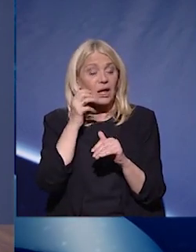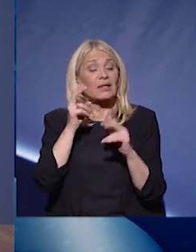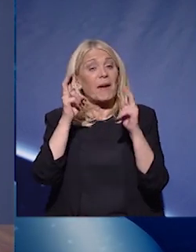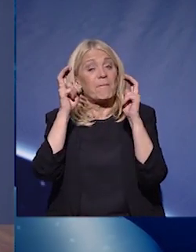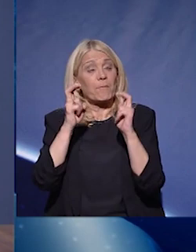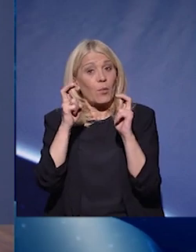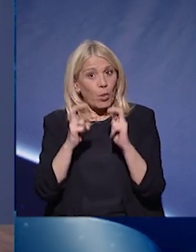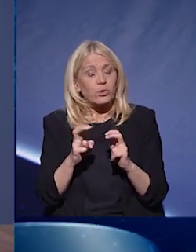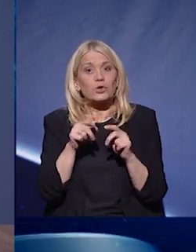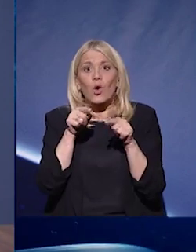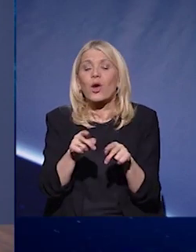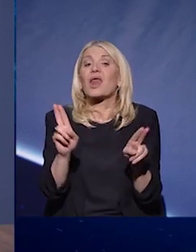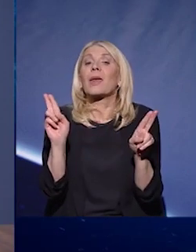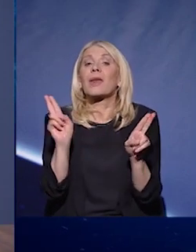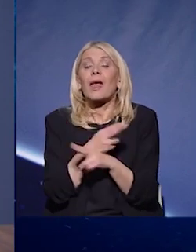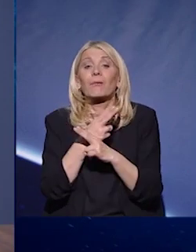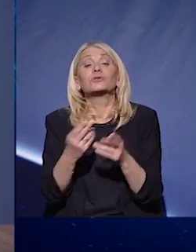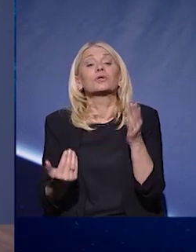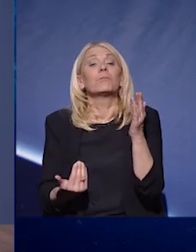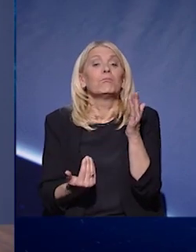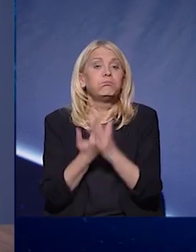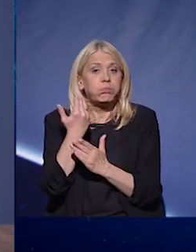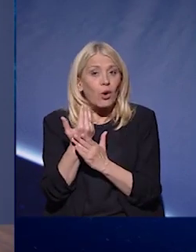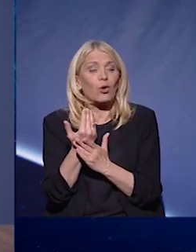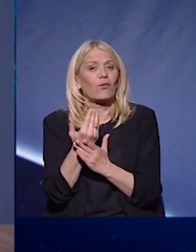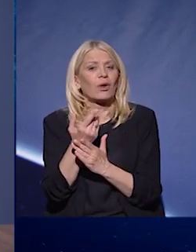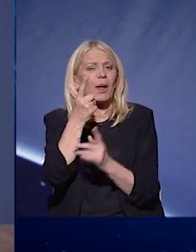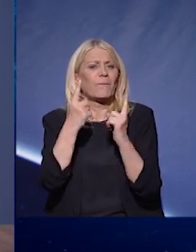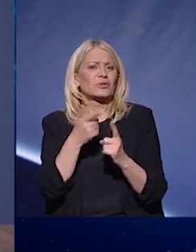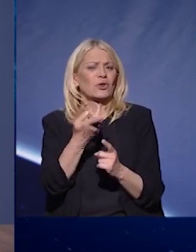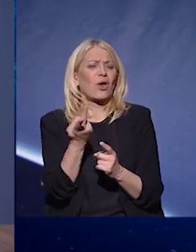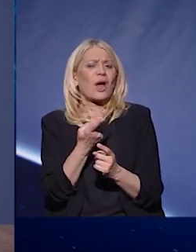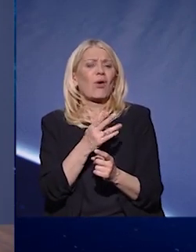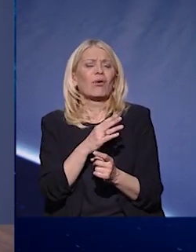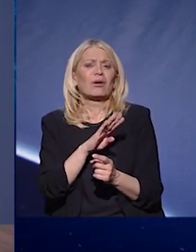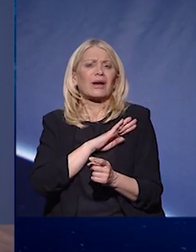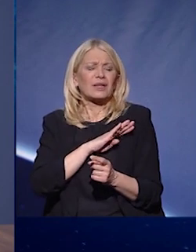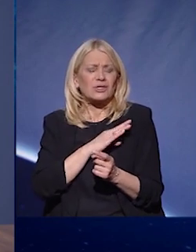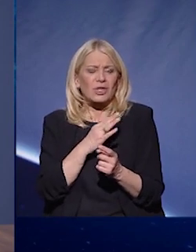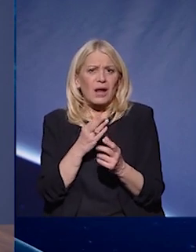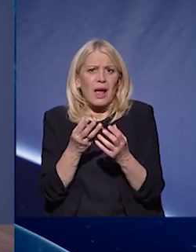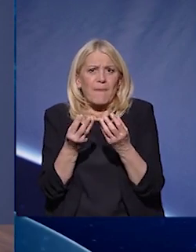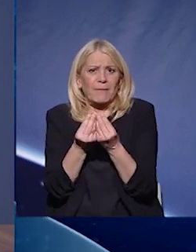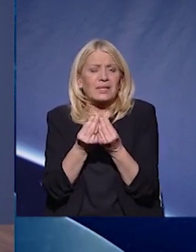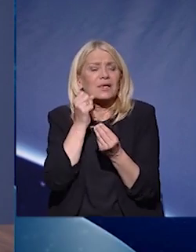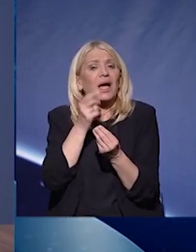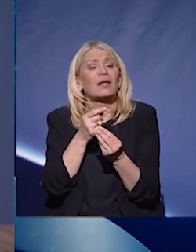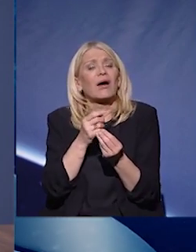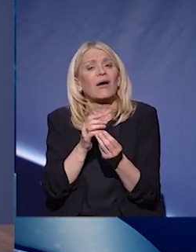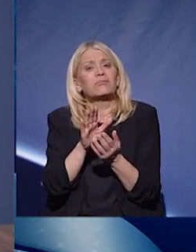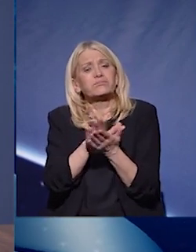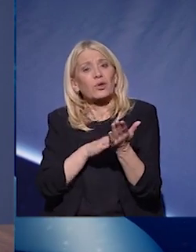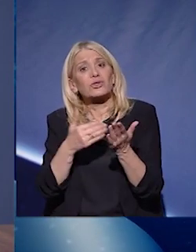popusti, on ne može ponovo, postoji ta kritična masa kada se pokreće i kad